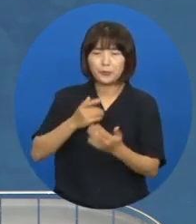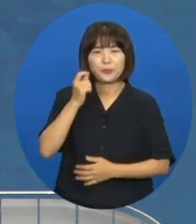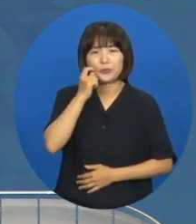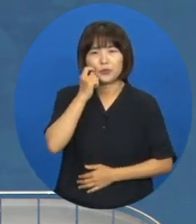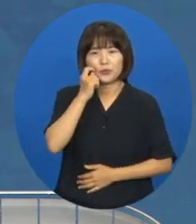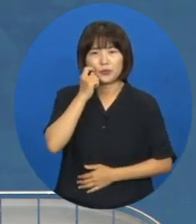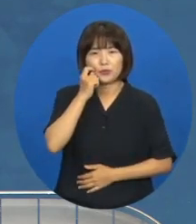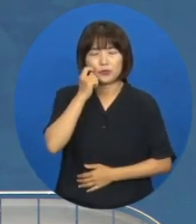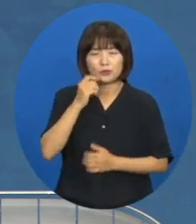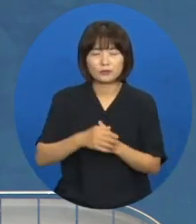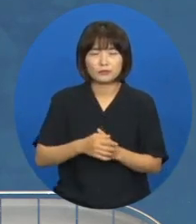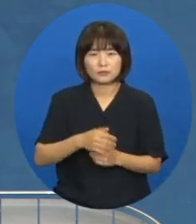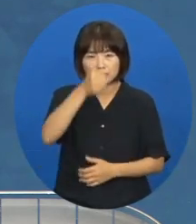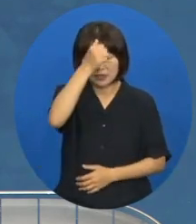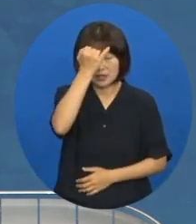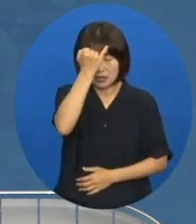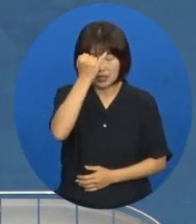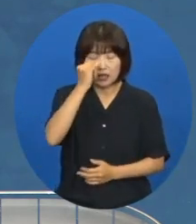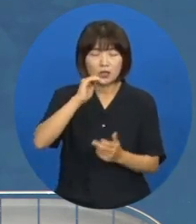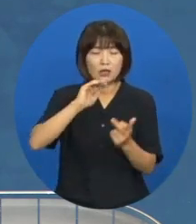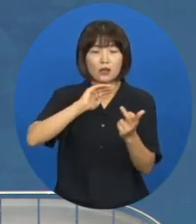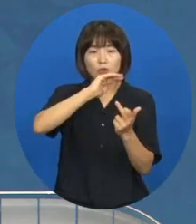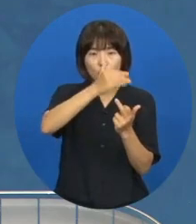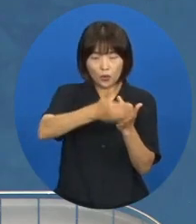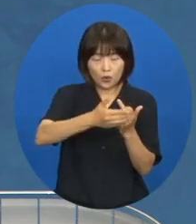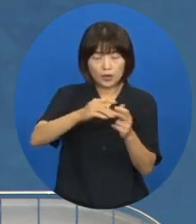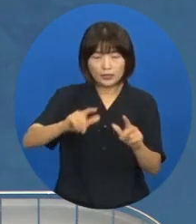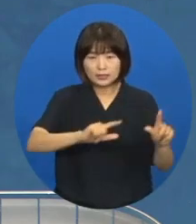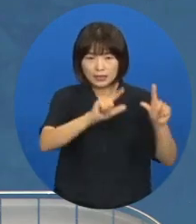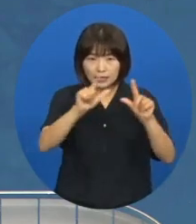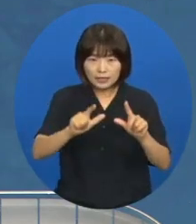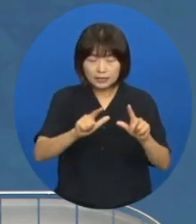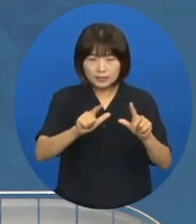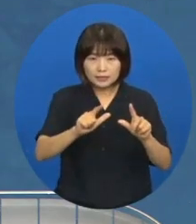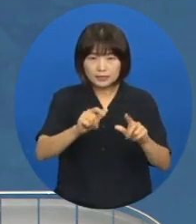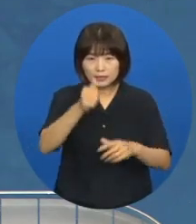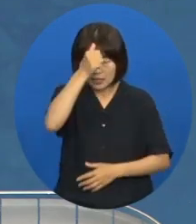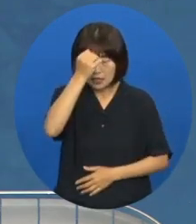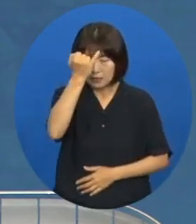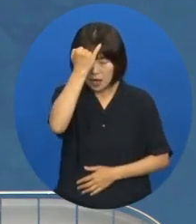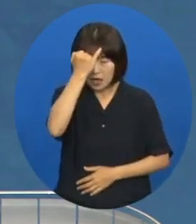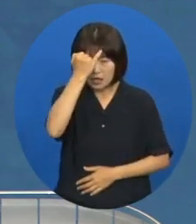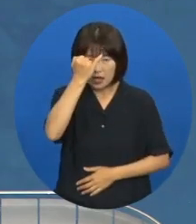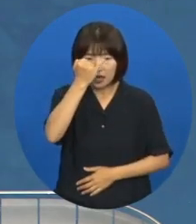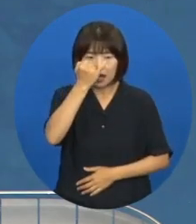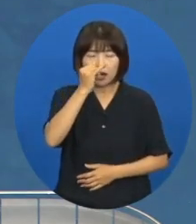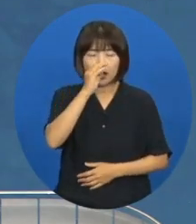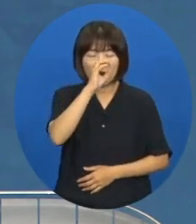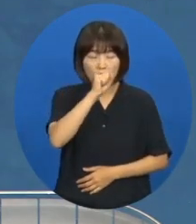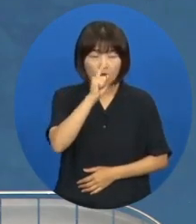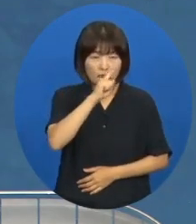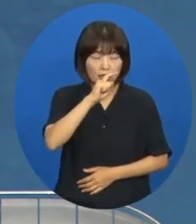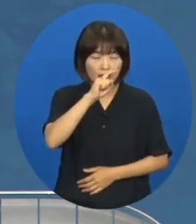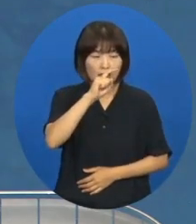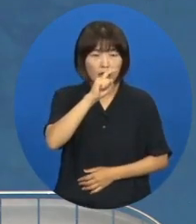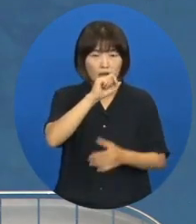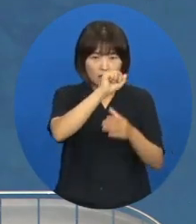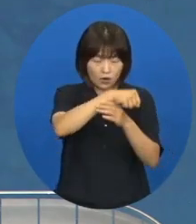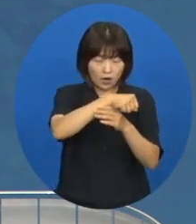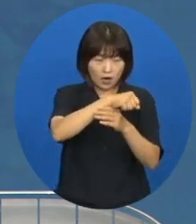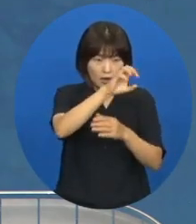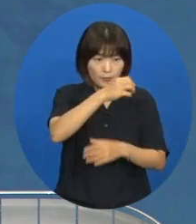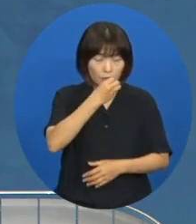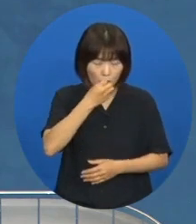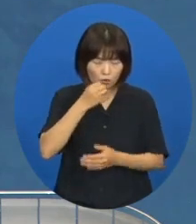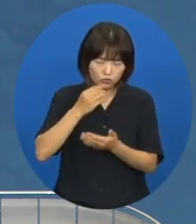에덴 동산에 살던 아담과 하와가 선악과를 따먹고 쫓겨나지요. 이런 일들을 우리가 실제로